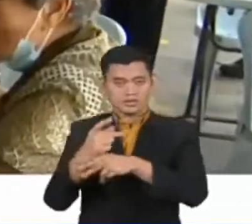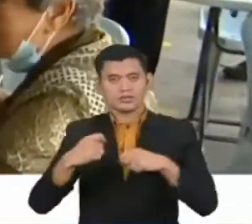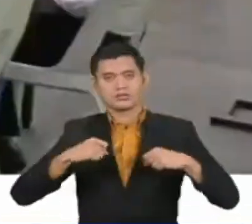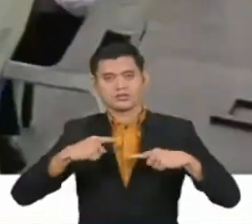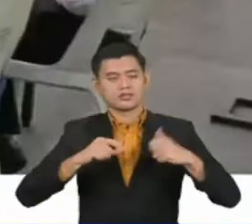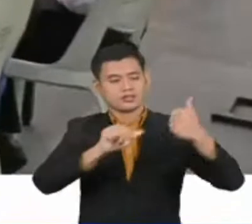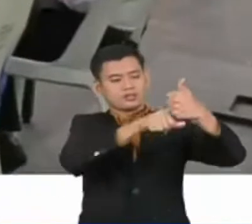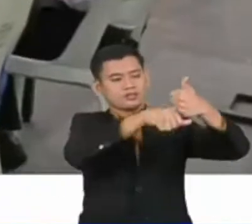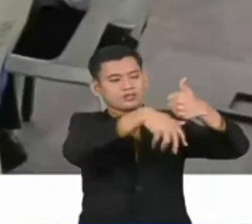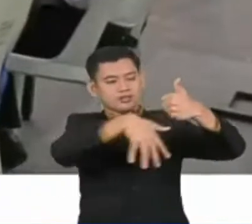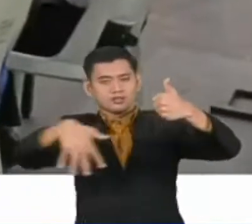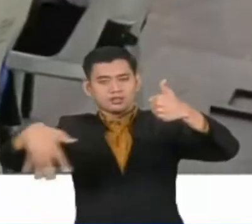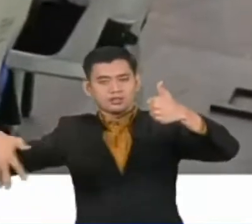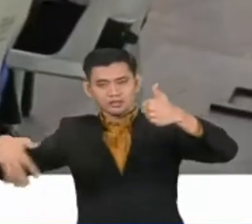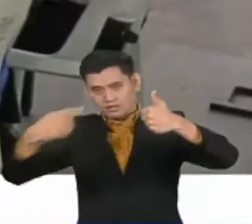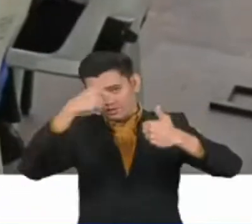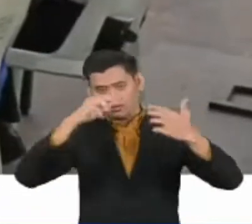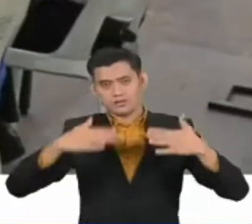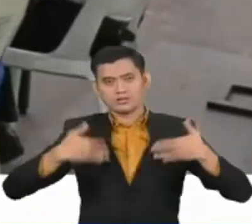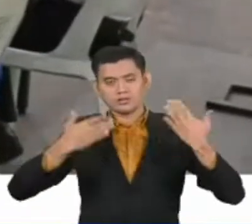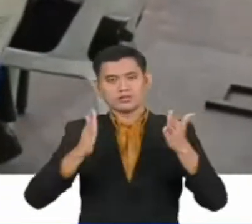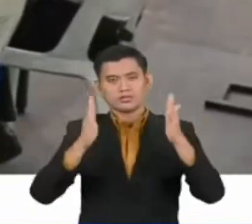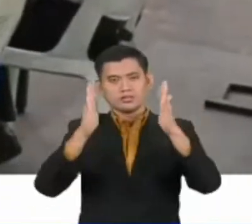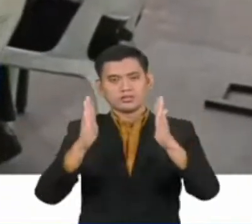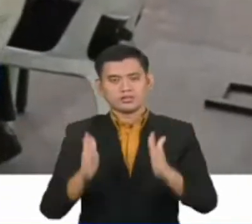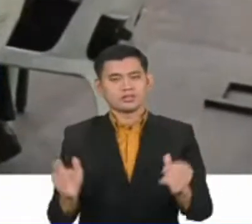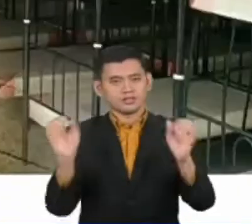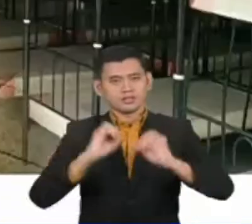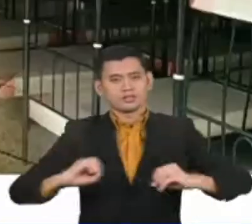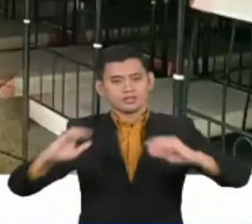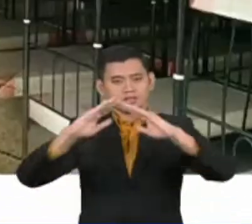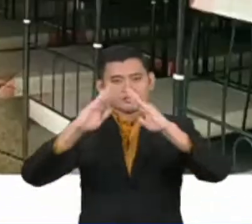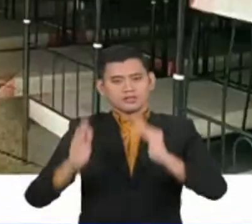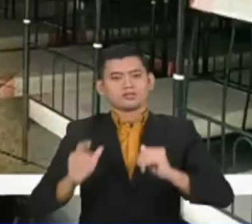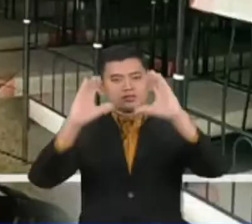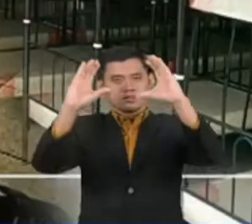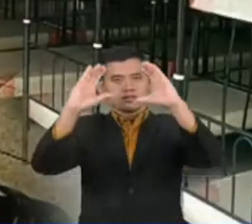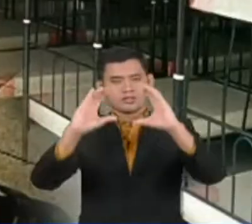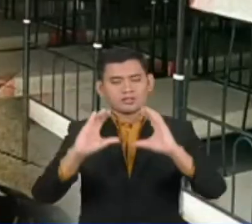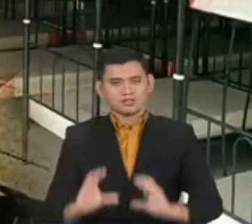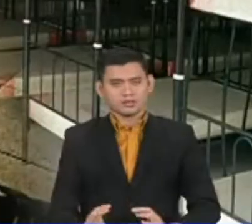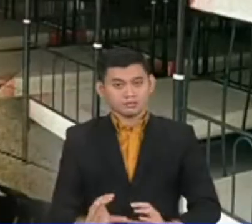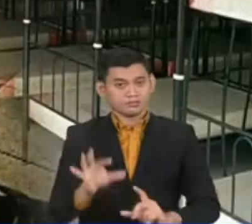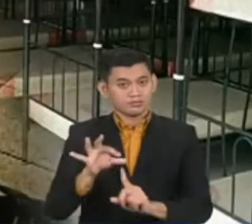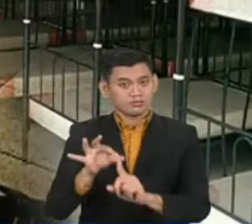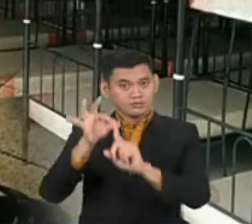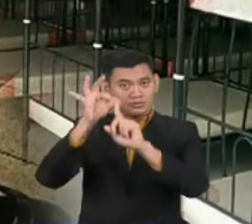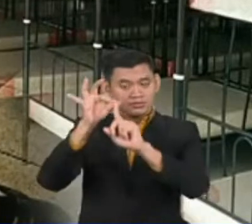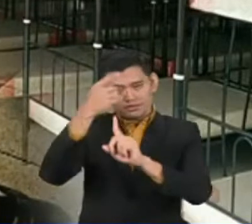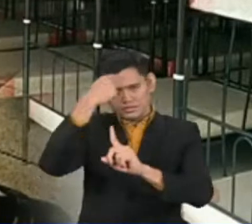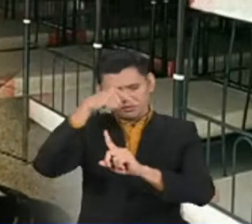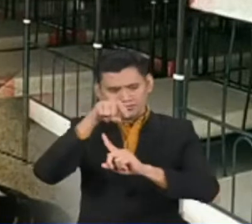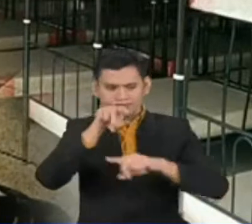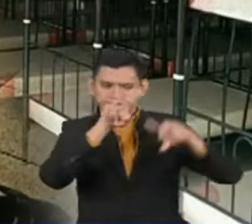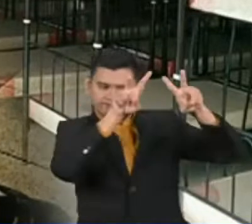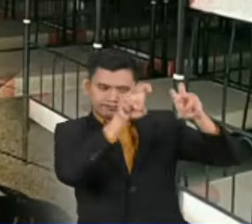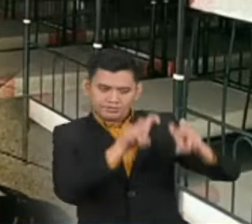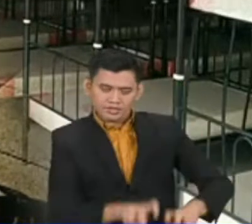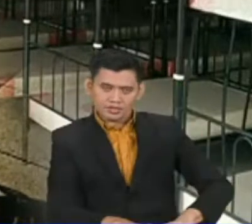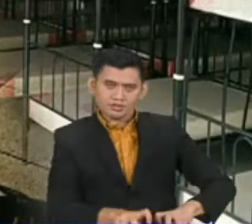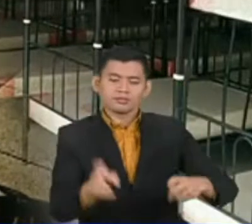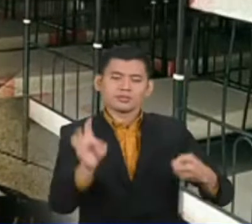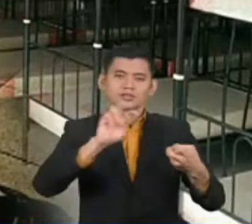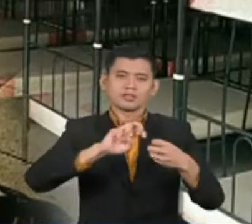Kabinet bagi Kesejahteraan Golongan Rentan merupakan platform khas untuk meneliti secara menyeluruh isu berkaitan pusat